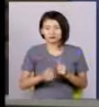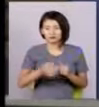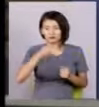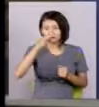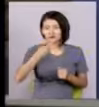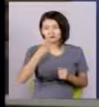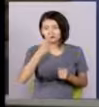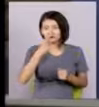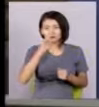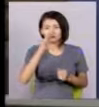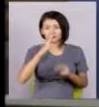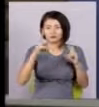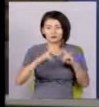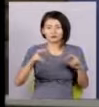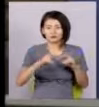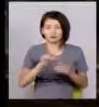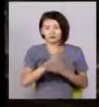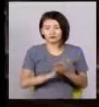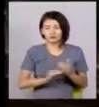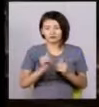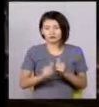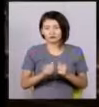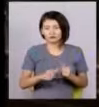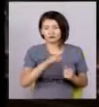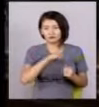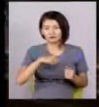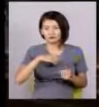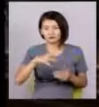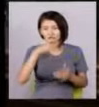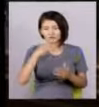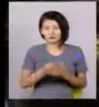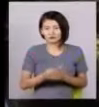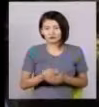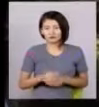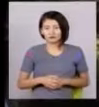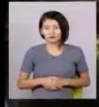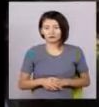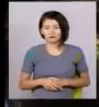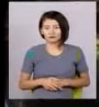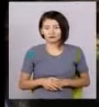елді мекенде тексеру жүргізіп, тиісті шаралар қабылдау қажеттілігі де тапсырылды. Өзгеріс Қонар, Қанат Ахметжанов, Ертіс Ақпарат.